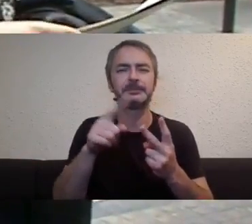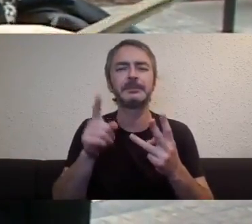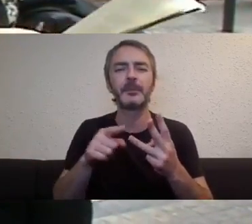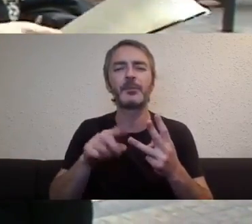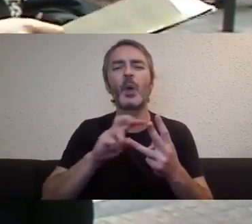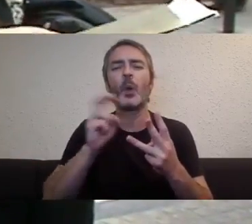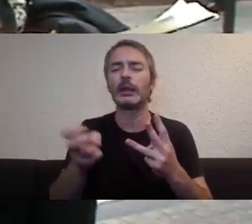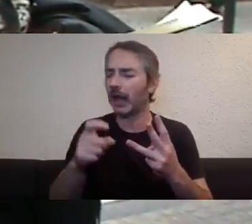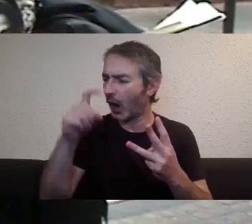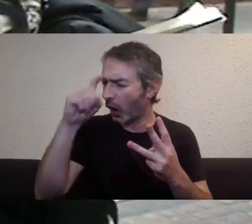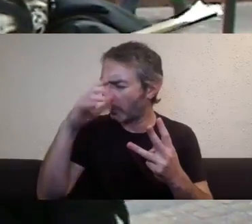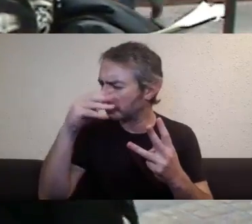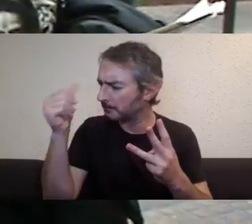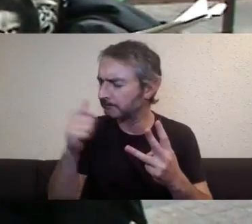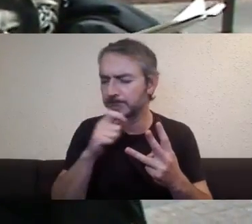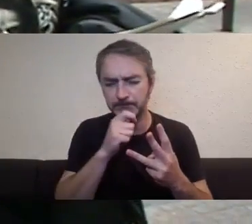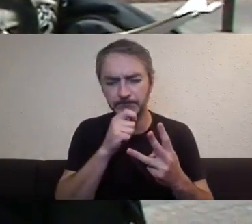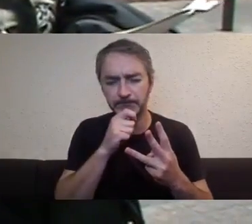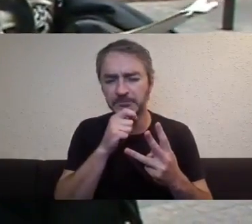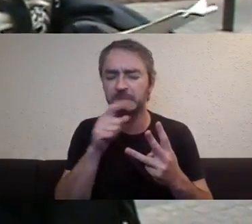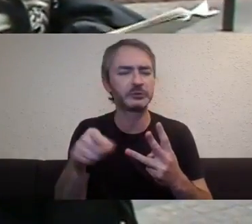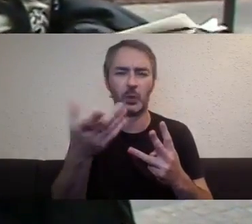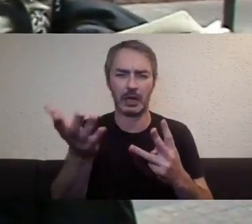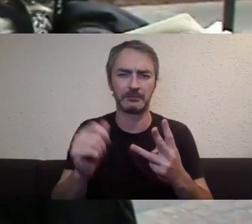l'altra no recordo quina era. Però bueno,